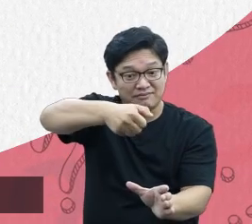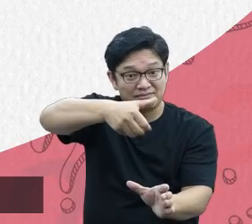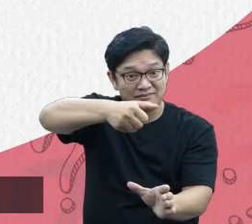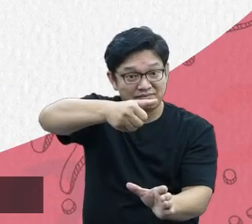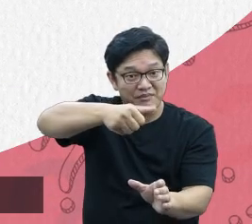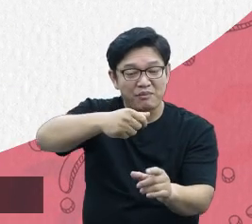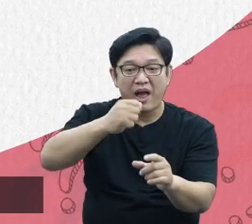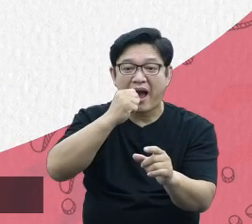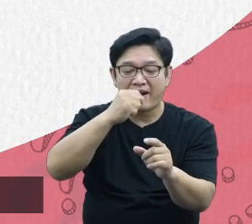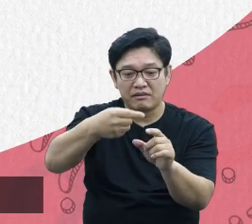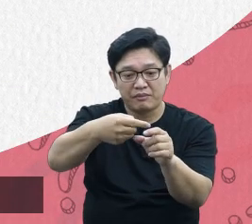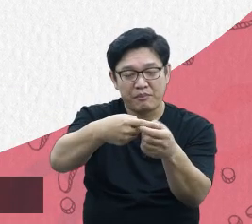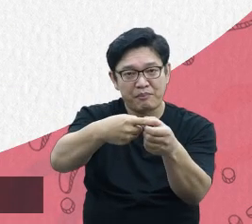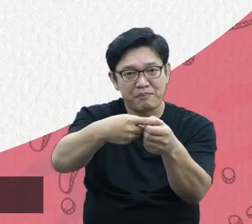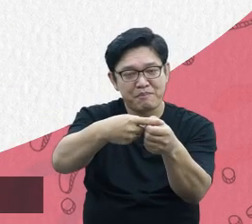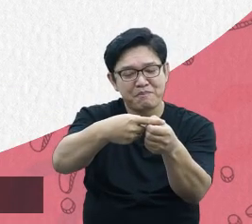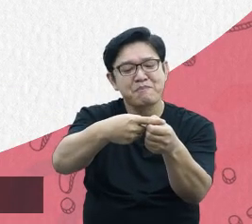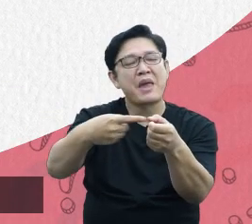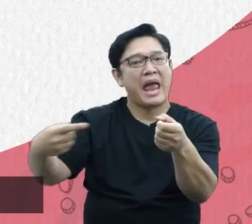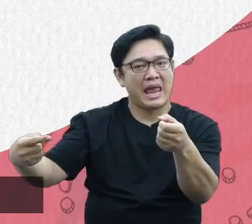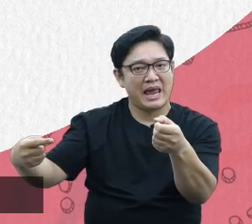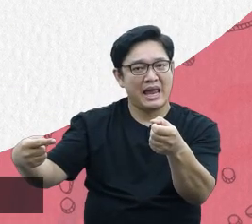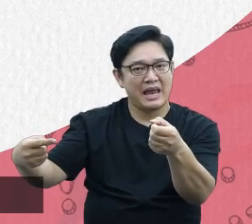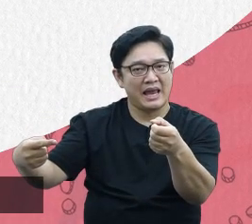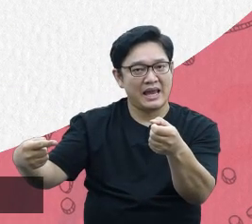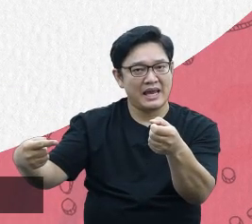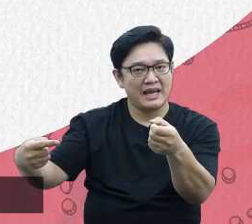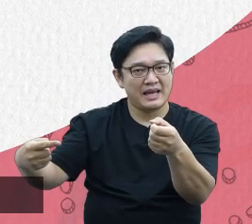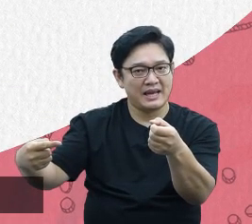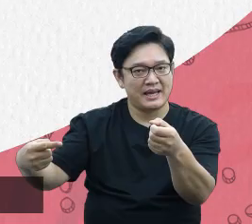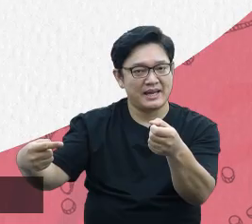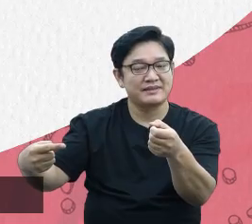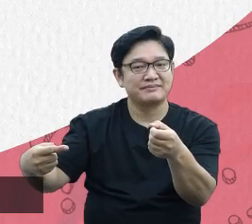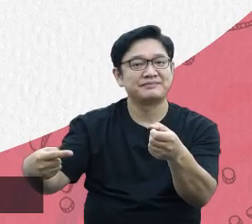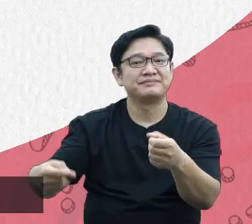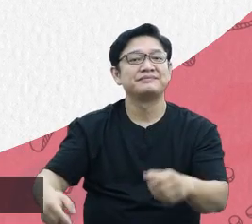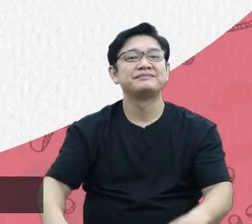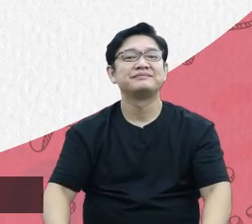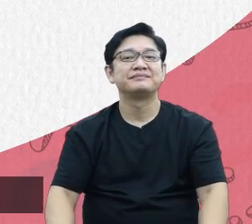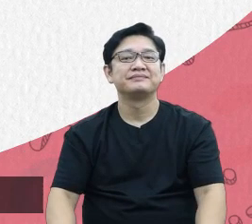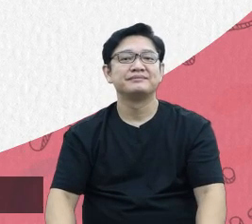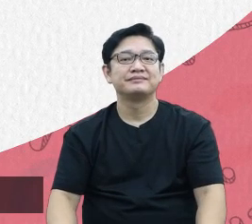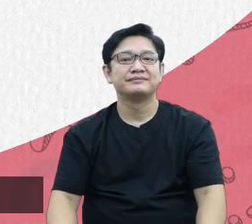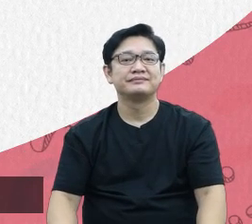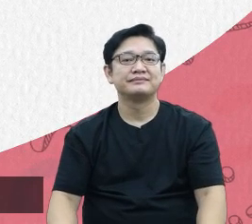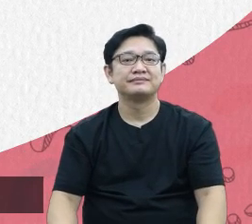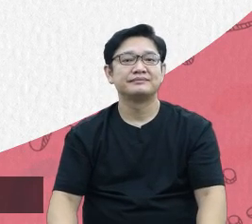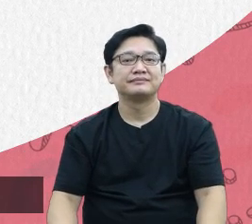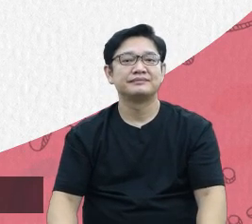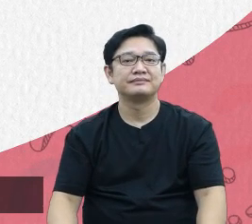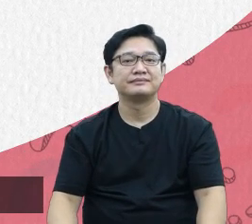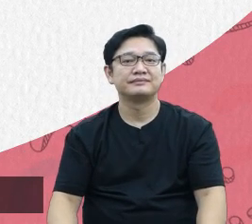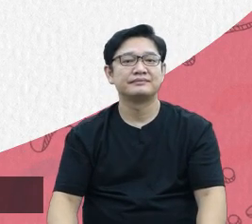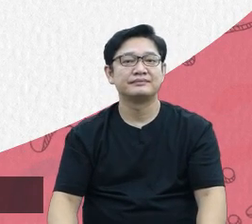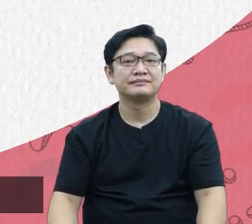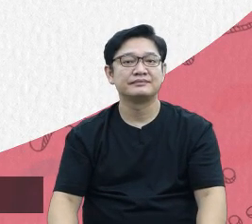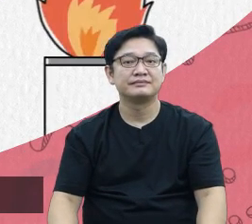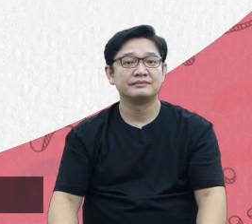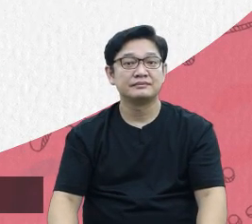둘째, 소화기를 바닥에 내려놓고 손잡이를 누르지 말고 먼저 안전핀을 뽑습니다.